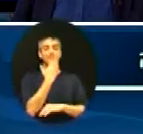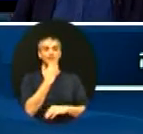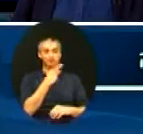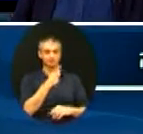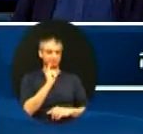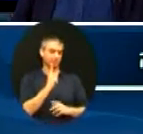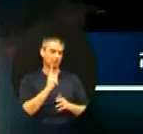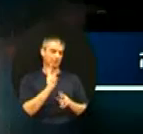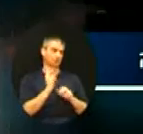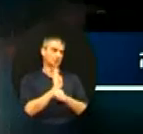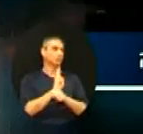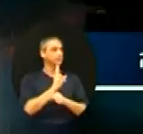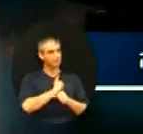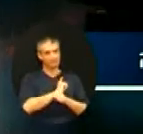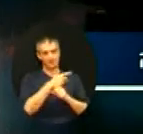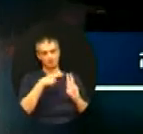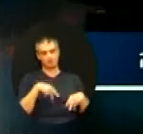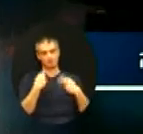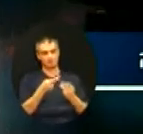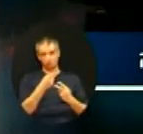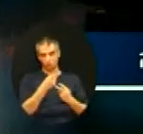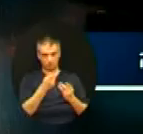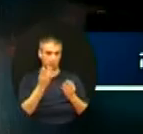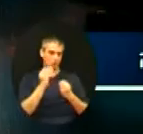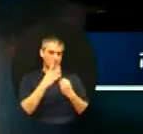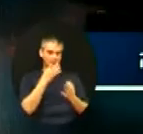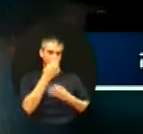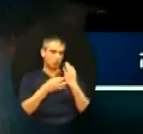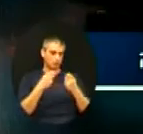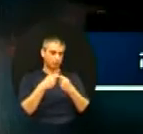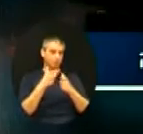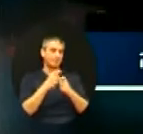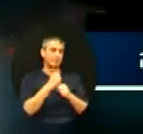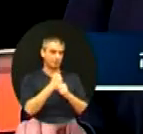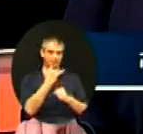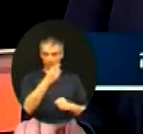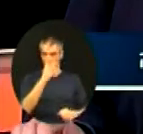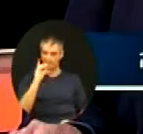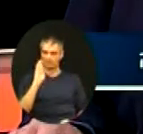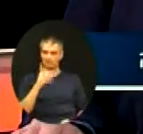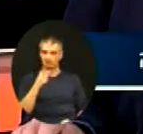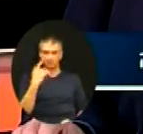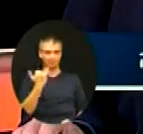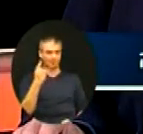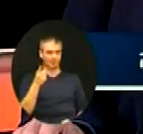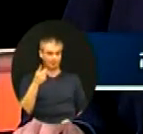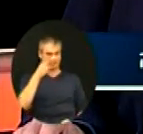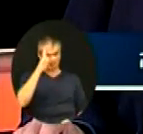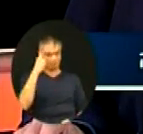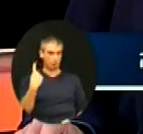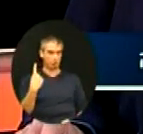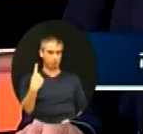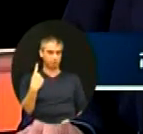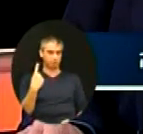ישראל, וצריך לתחזק אותו בכל נחזור, הכוח. מיד נחזור אלייך על עוד כמה שאלות בעניין מפלגת העבודה, אבל עכשיו אתה, דוד ביטן, בדרך כלל אתם